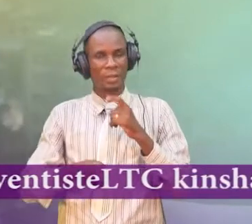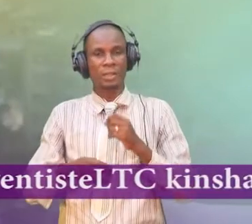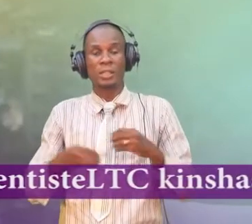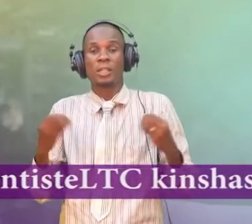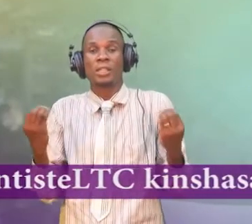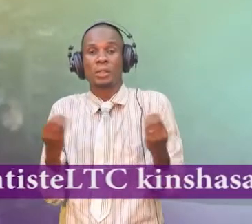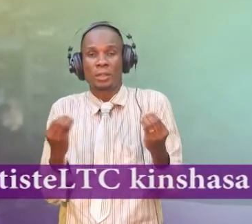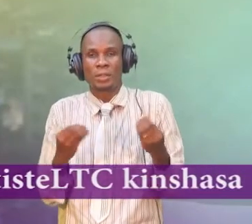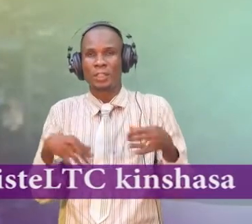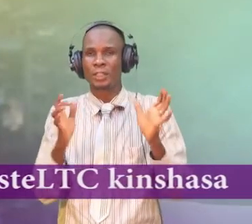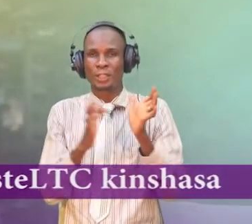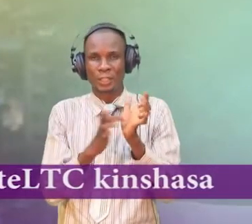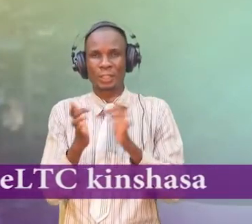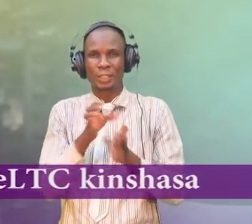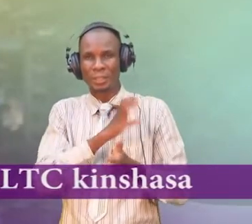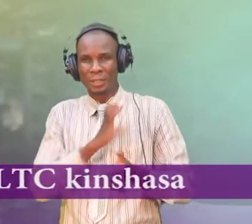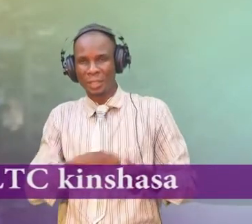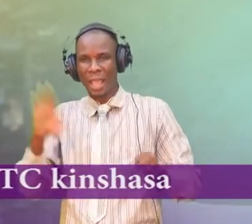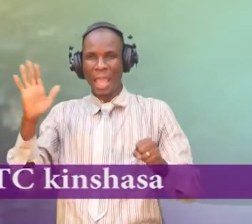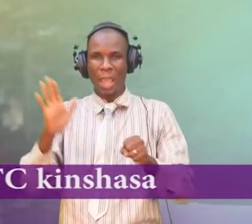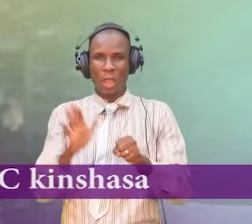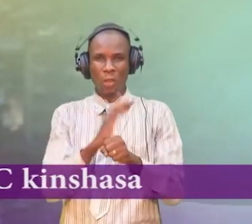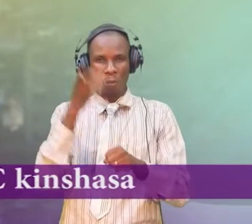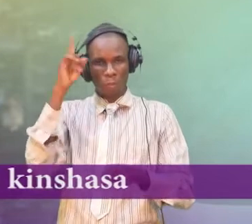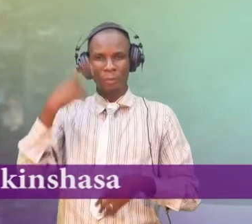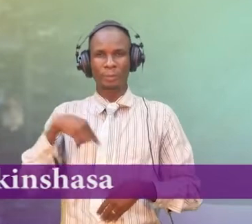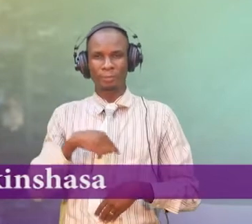banguna, topesaki mukongo na Nzambe na biso.